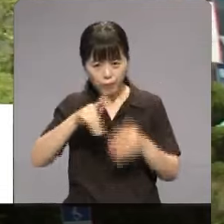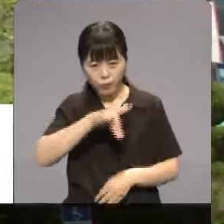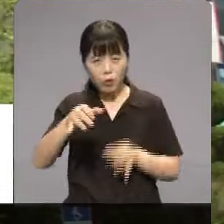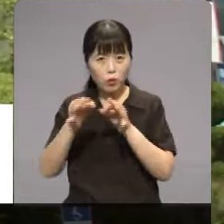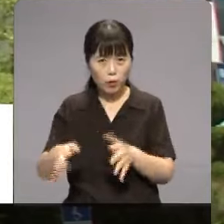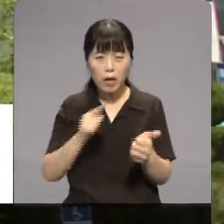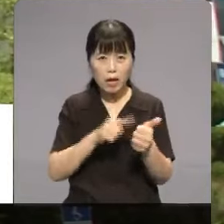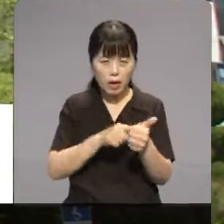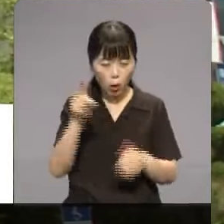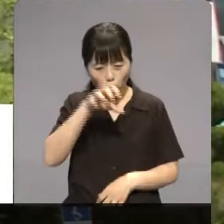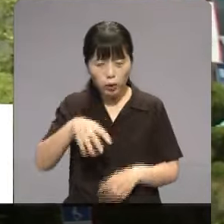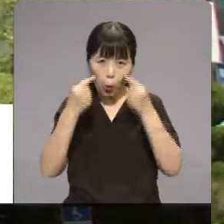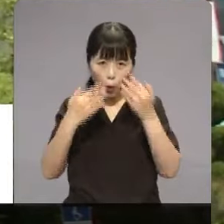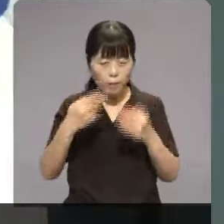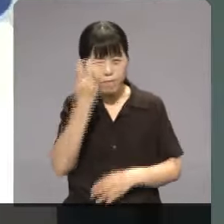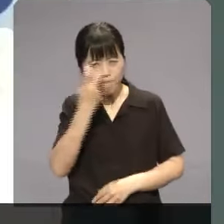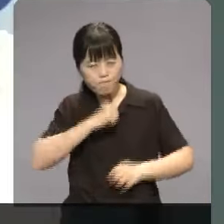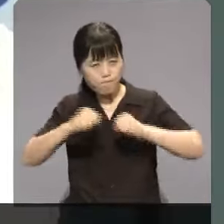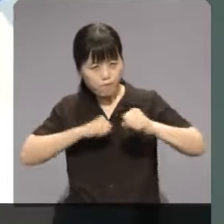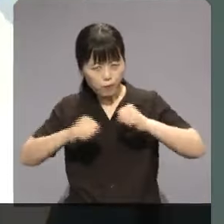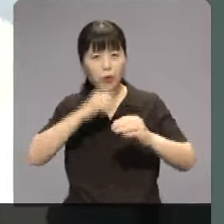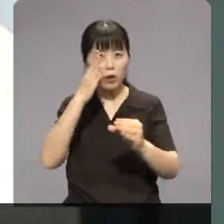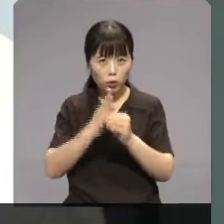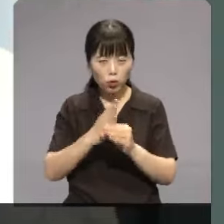투입해 A씨 동선을 확인하며 수색 작업을